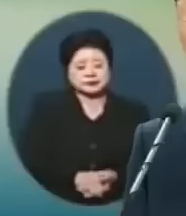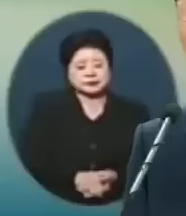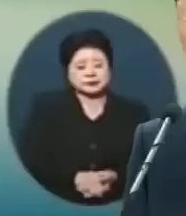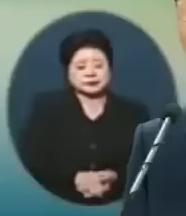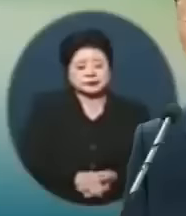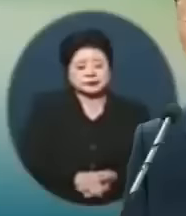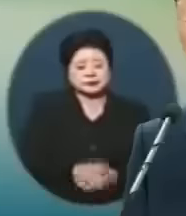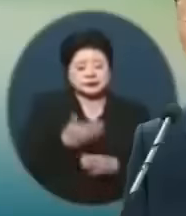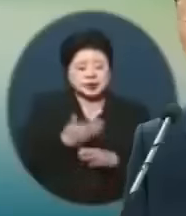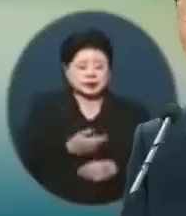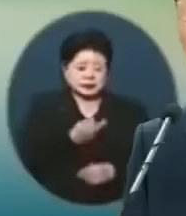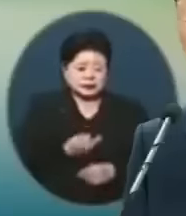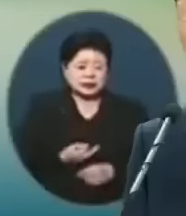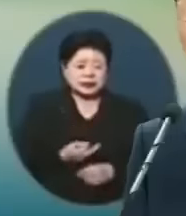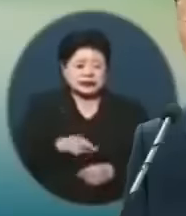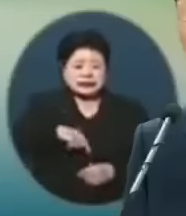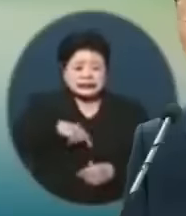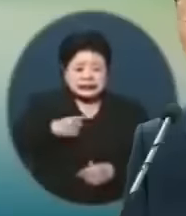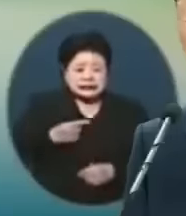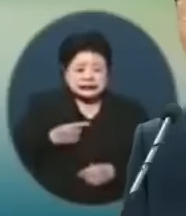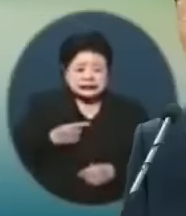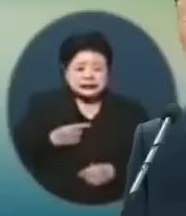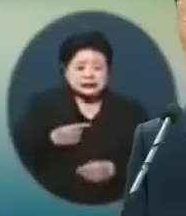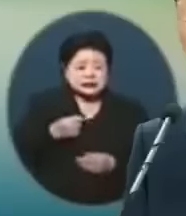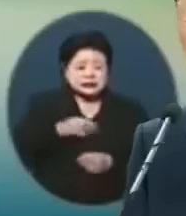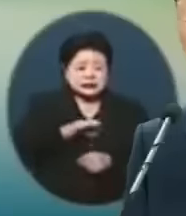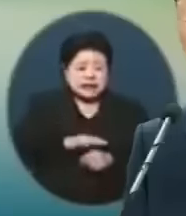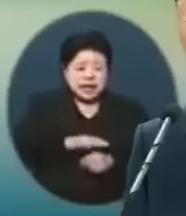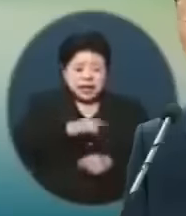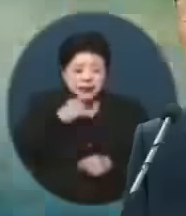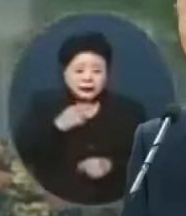자기를 따르는 제자들에게 살과 피를